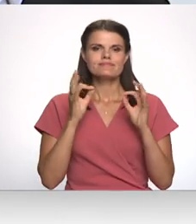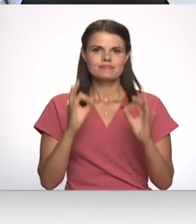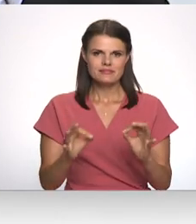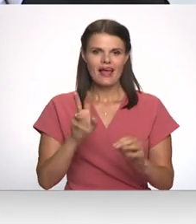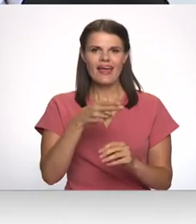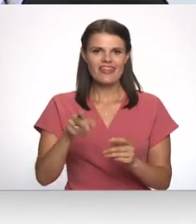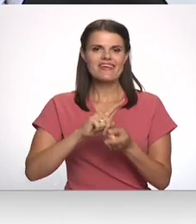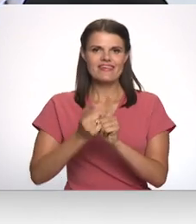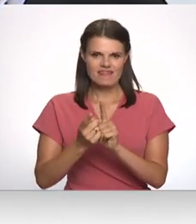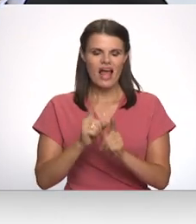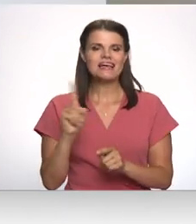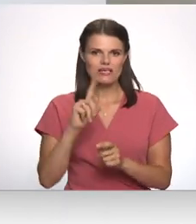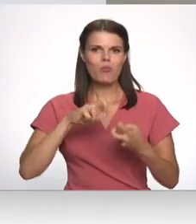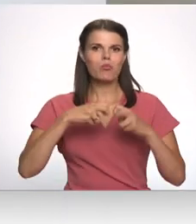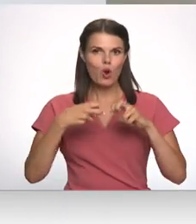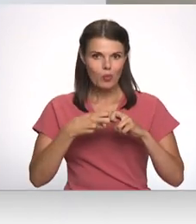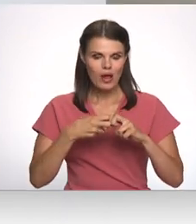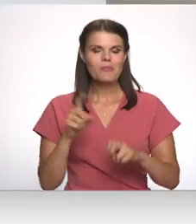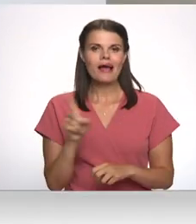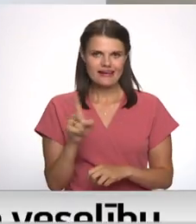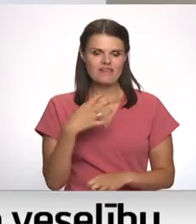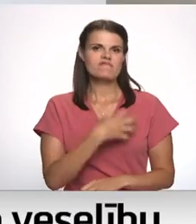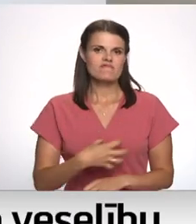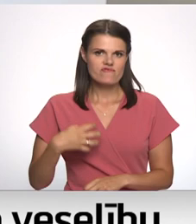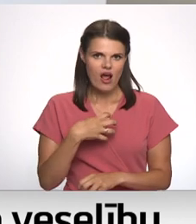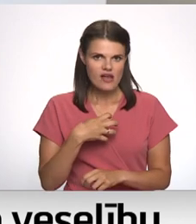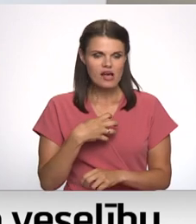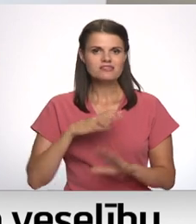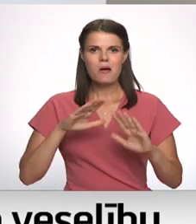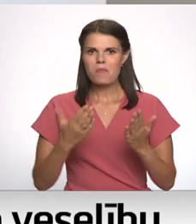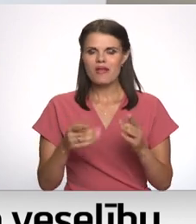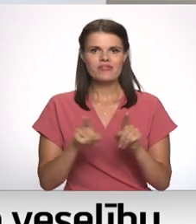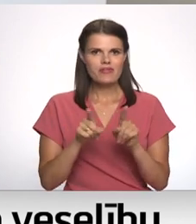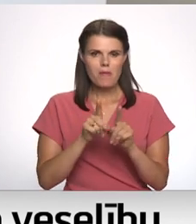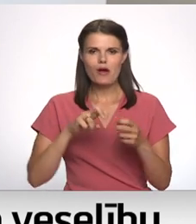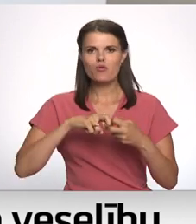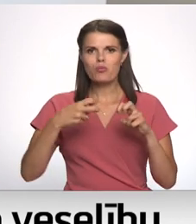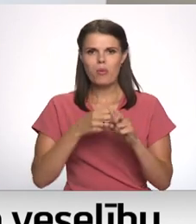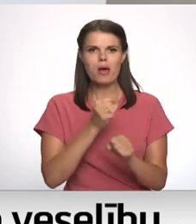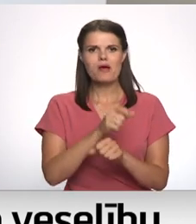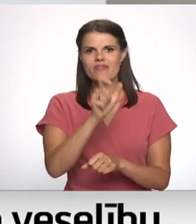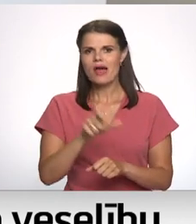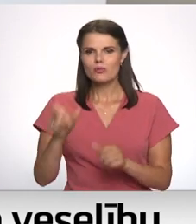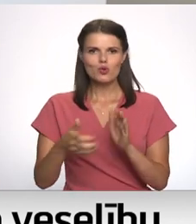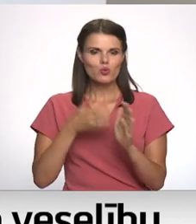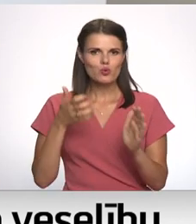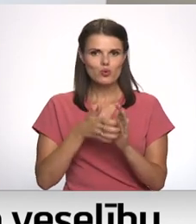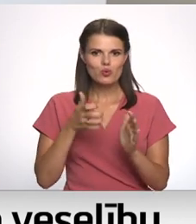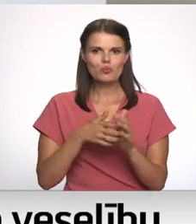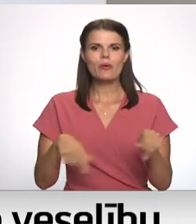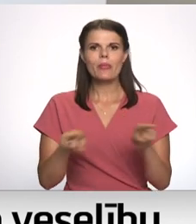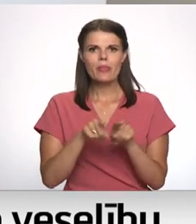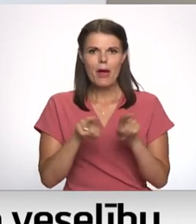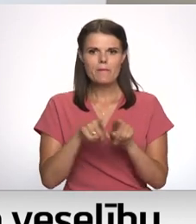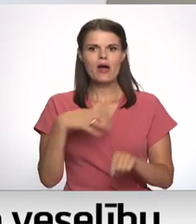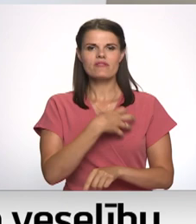ir problēmas un tas ir vajadzīgs. Tomēr tas neatrisinās problēmas ar personāla trūkumu. Tāpat tās mums